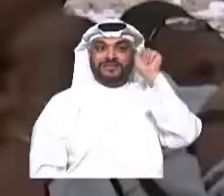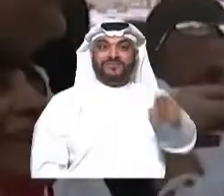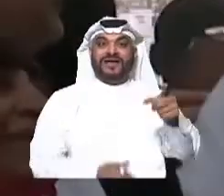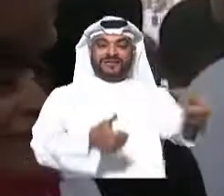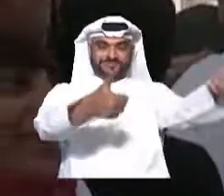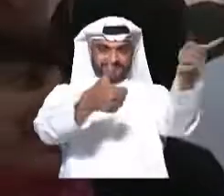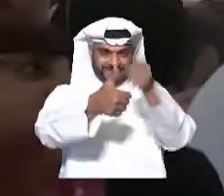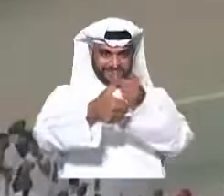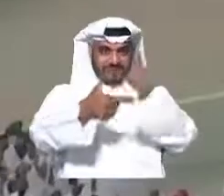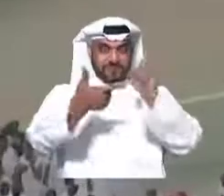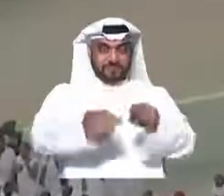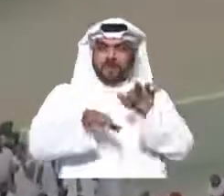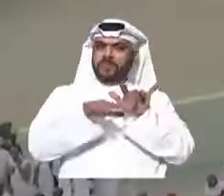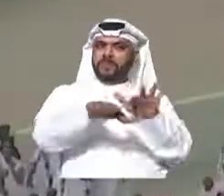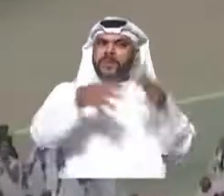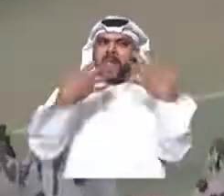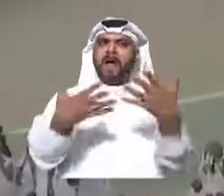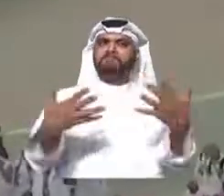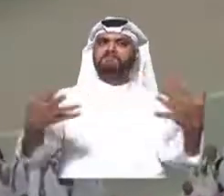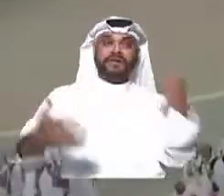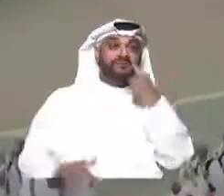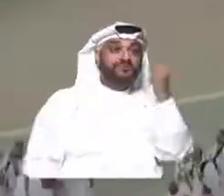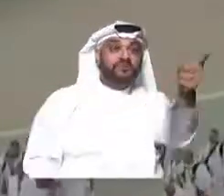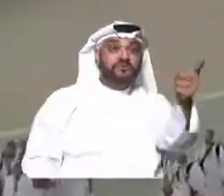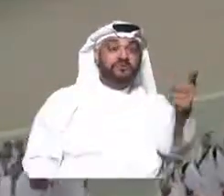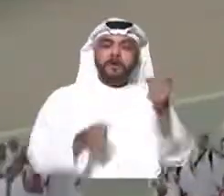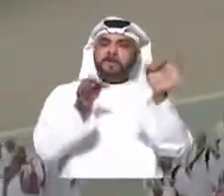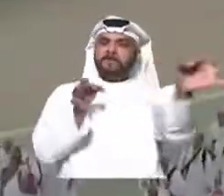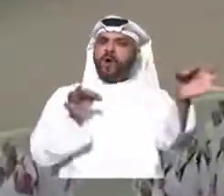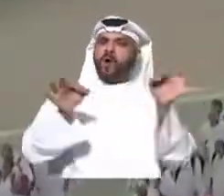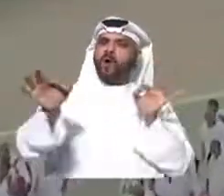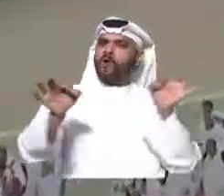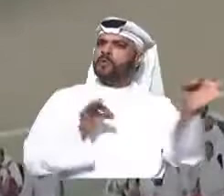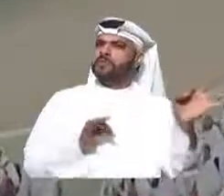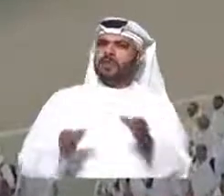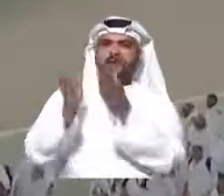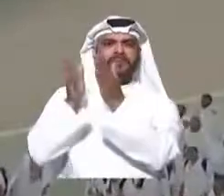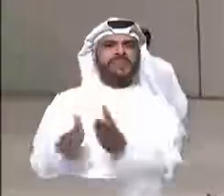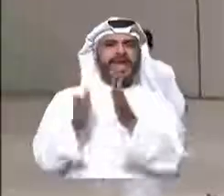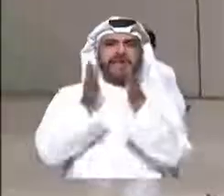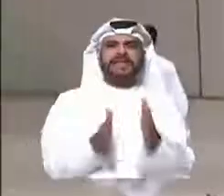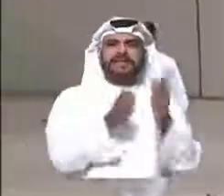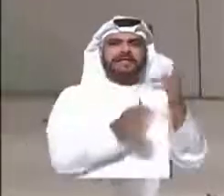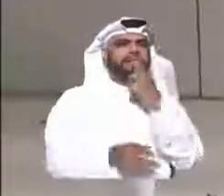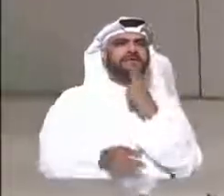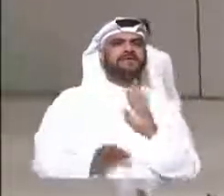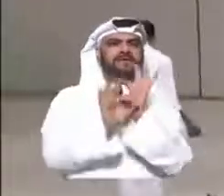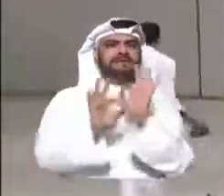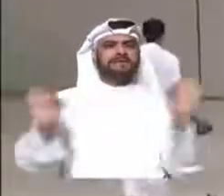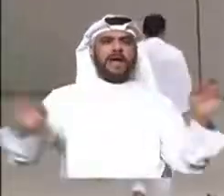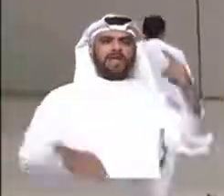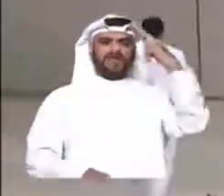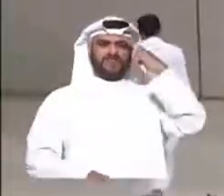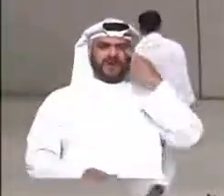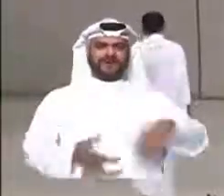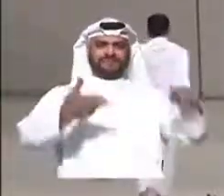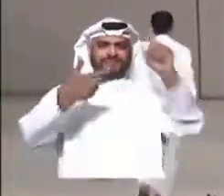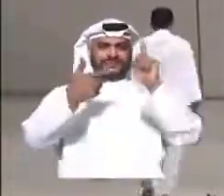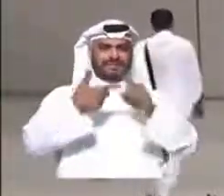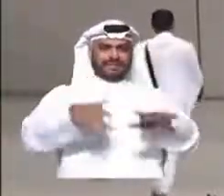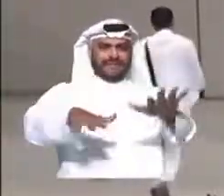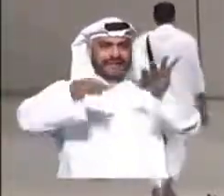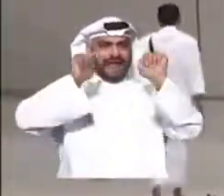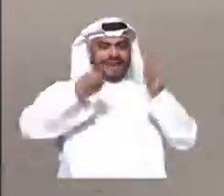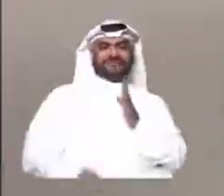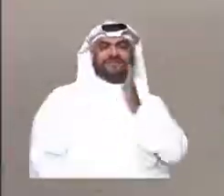العقبة وسط انسيابية في التنقل وفق خطة التفويج المعدة لذلك. وبعد أداء رمي الجمرات